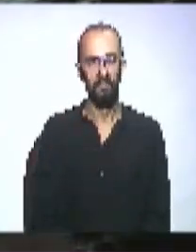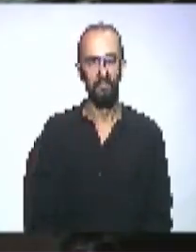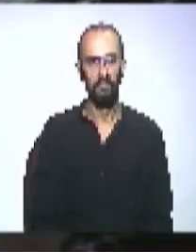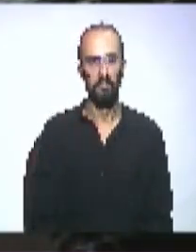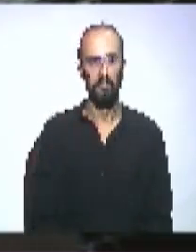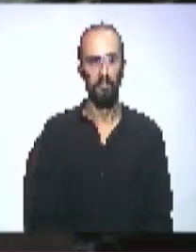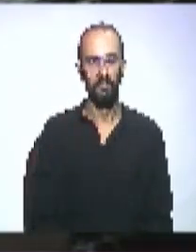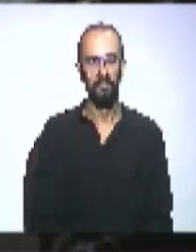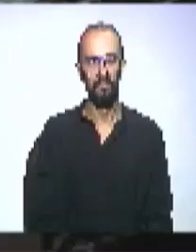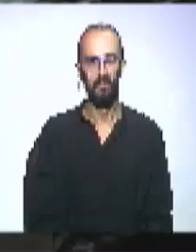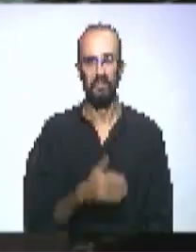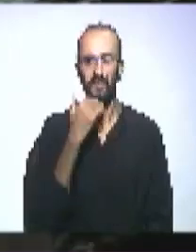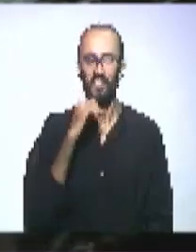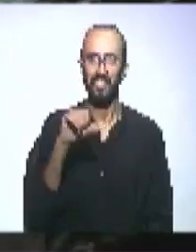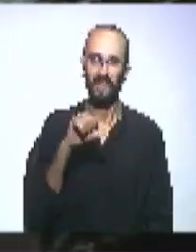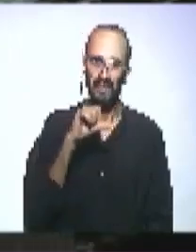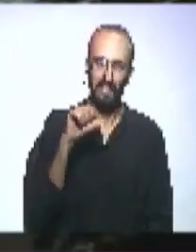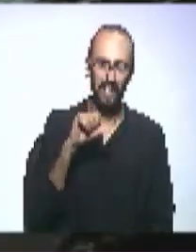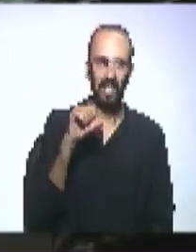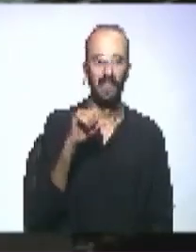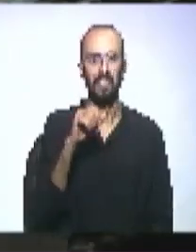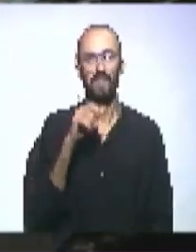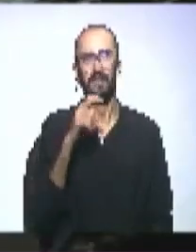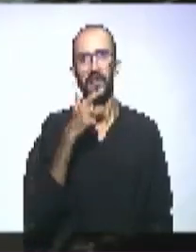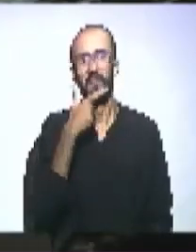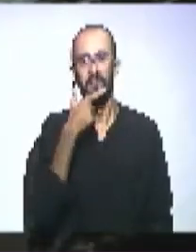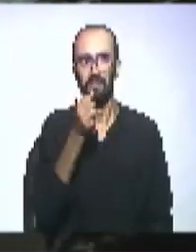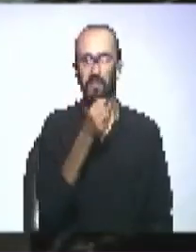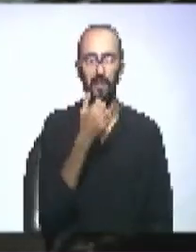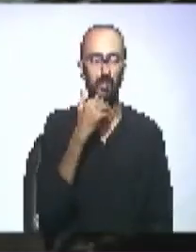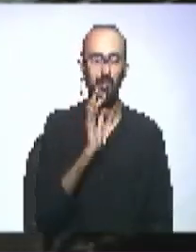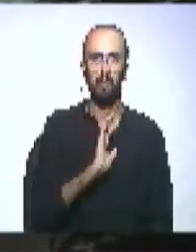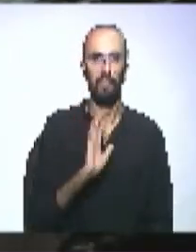وما فيهوش اي زيوت بقى ولا مايونيز ولا القصص دي خالص.